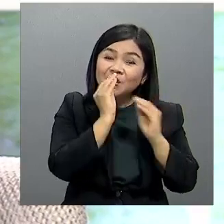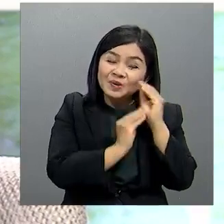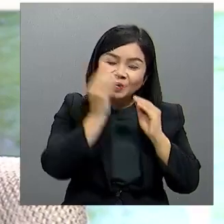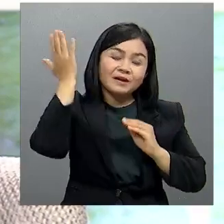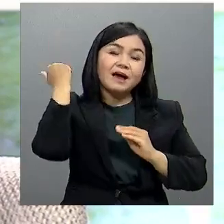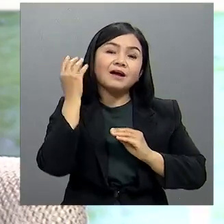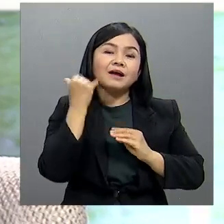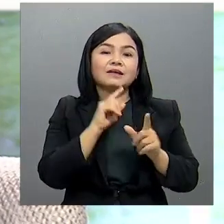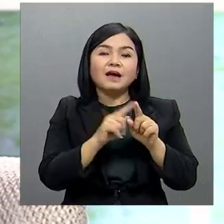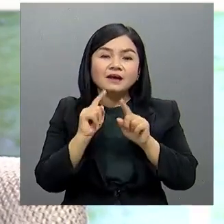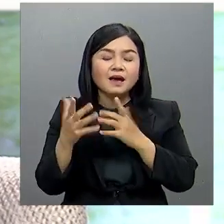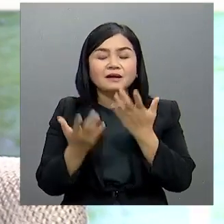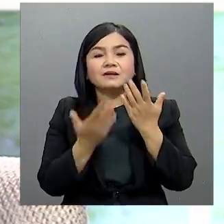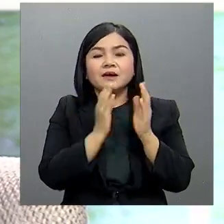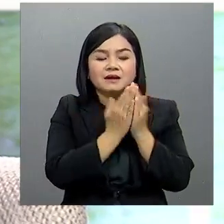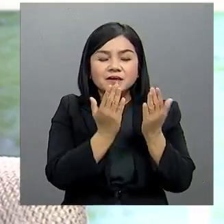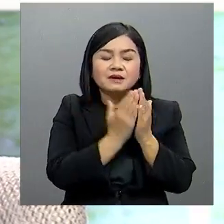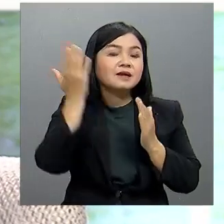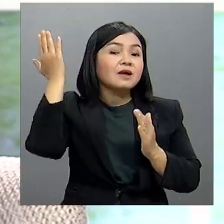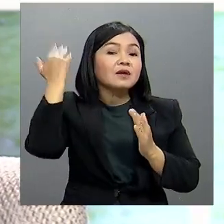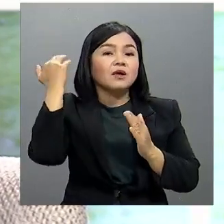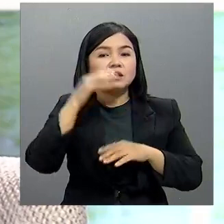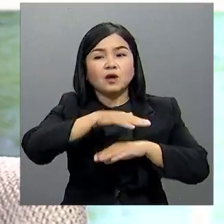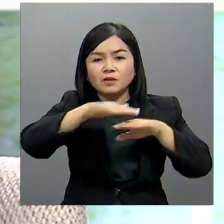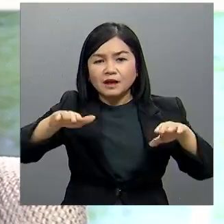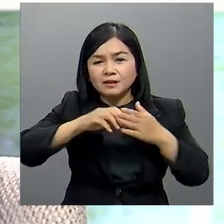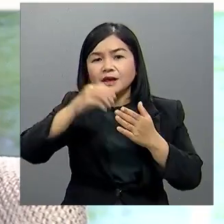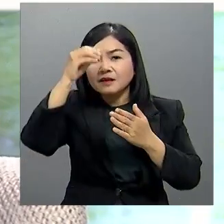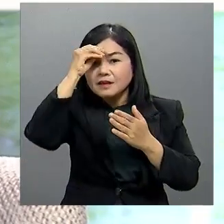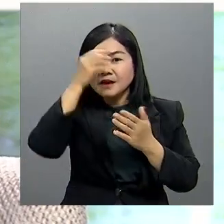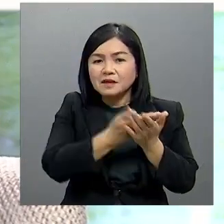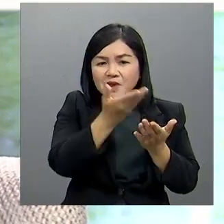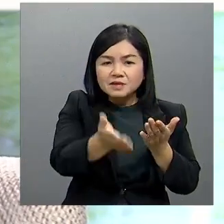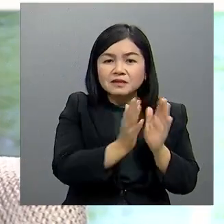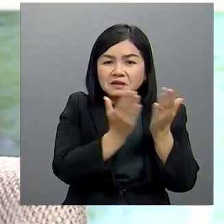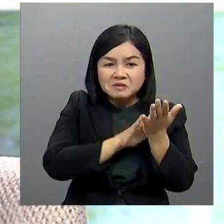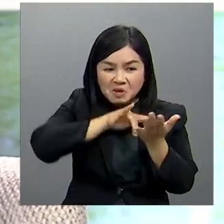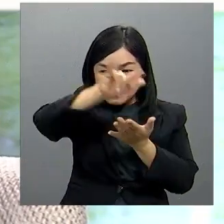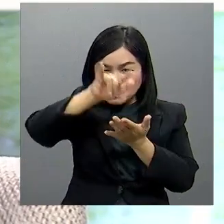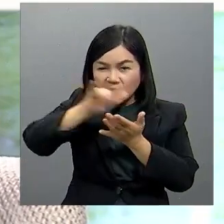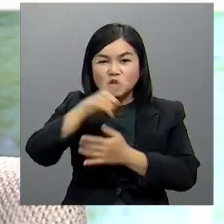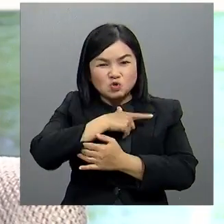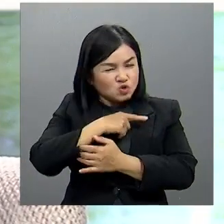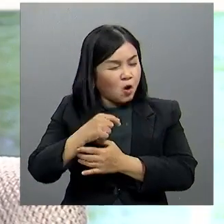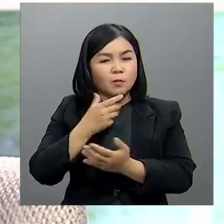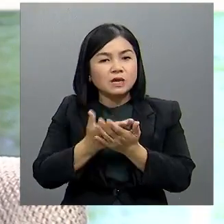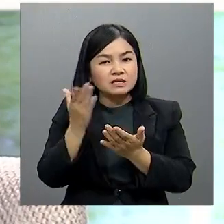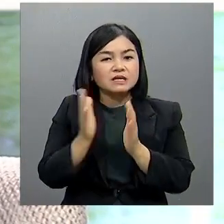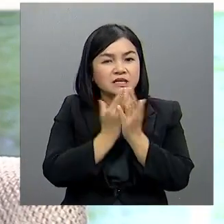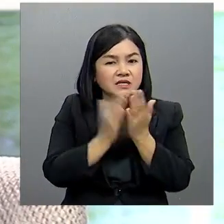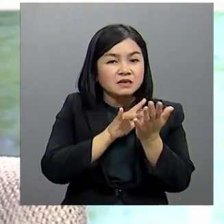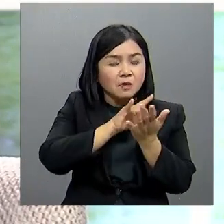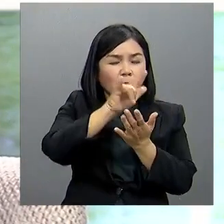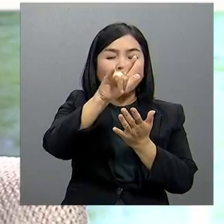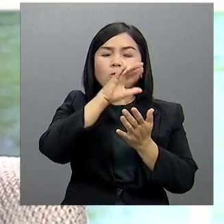ที่ว่าจะเป็นหนังสือบางอย่างผมเนี่ยตอนสมัยเรียนสะสมหนังสือเกี่ยวกับเครื่องบินน่ะหาวันนึงเนี่ยก็รู้สึกว่าหนังสือเรานั้นมันมีคุณค่า